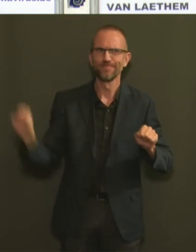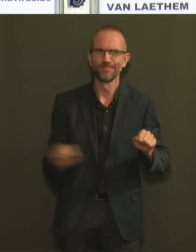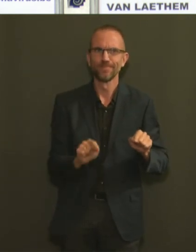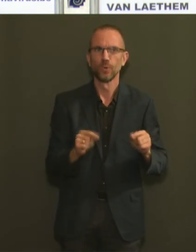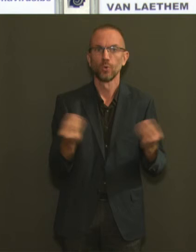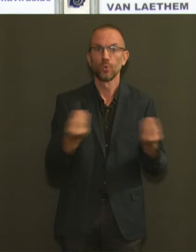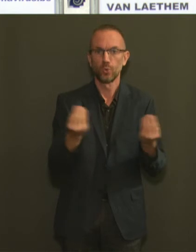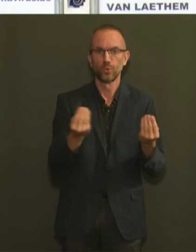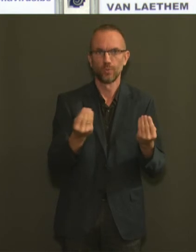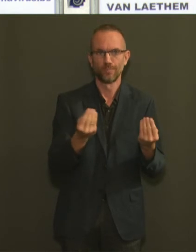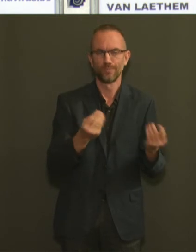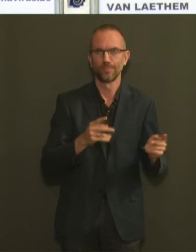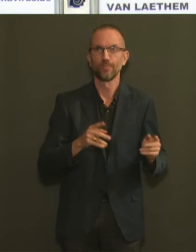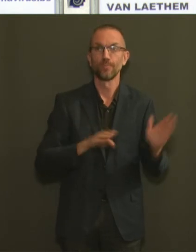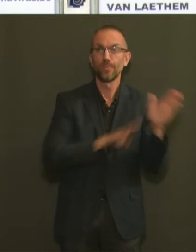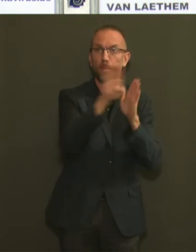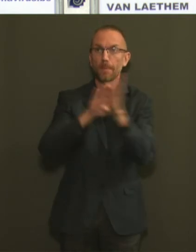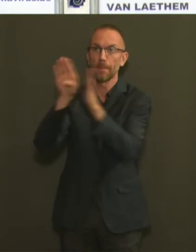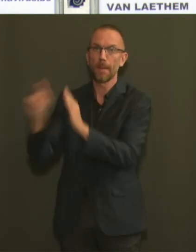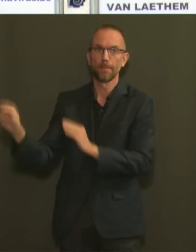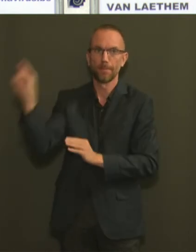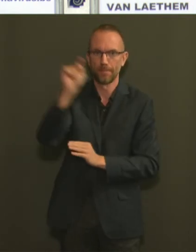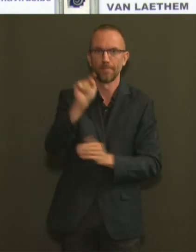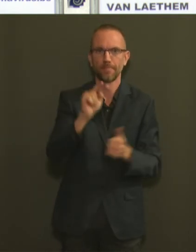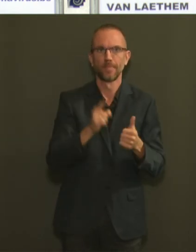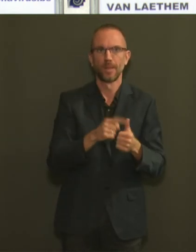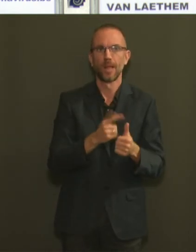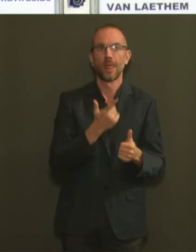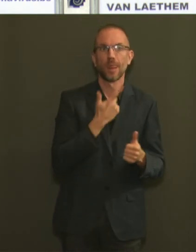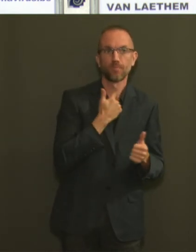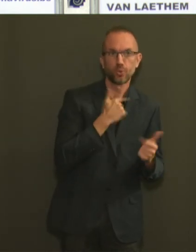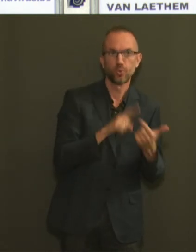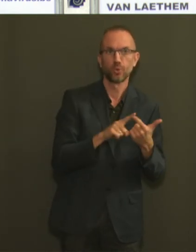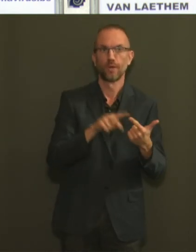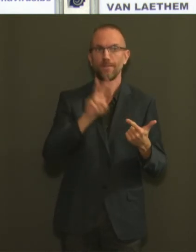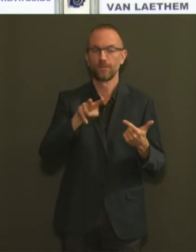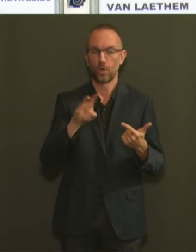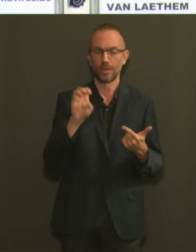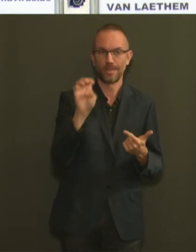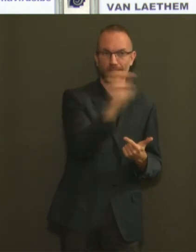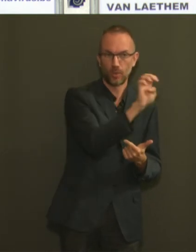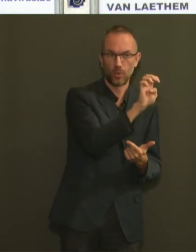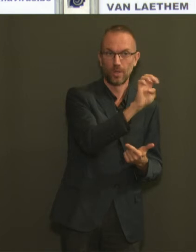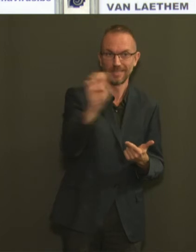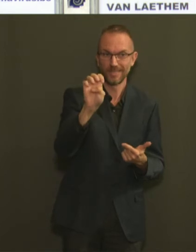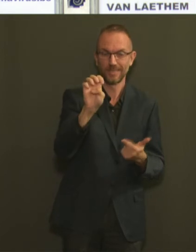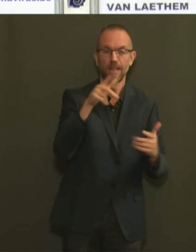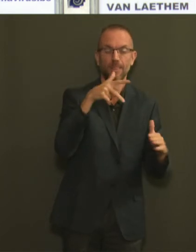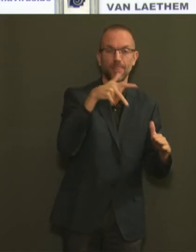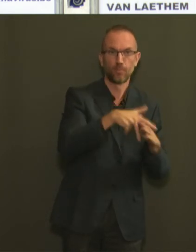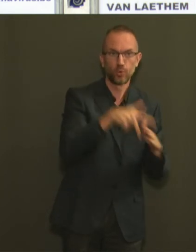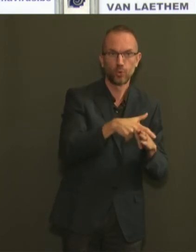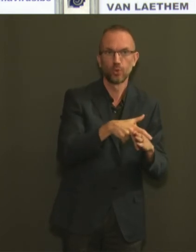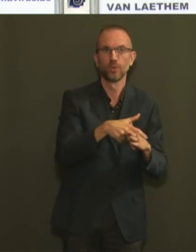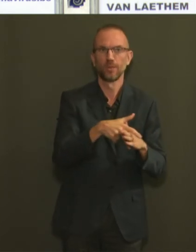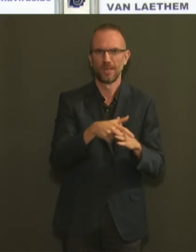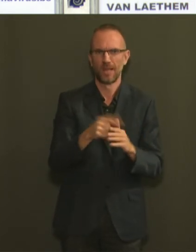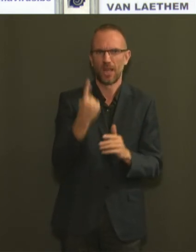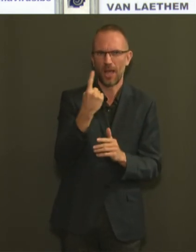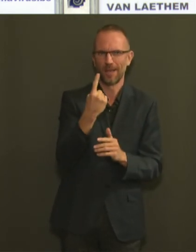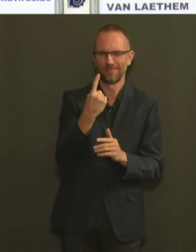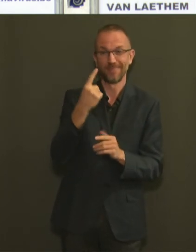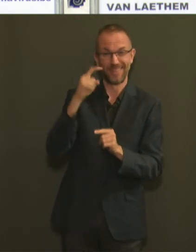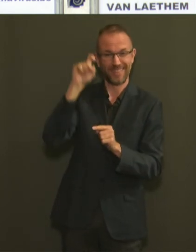c'est le vrai ou limbourg en flandre occidentale dans le namurois mais tout spécialement dans la province de liège qui est marqué par